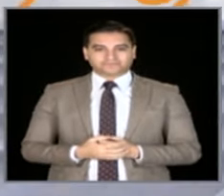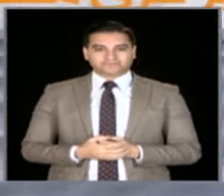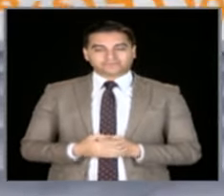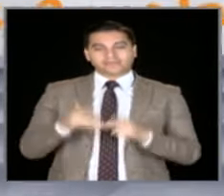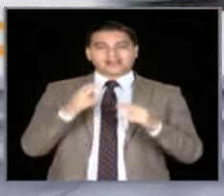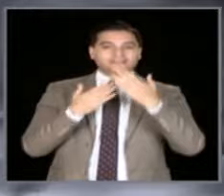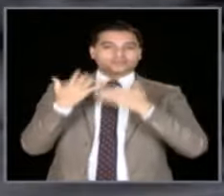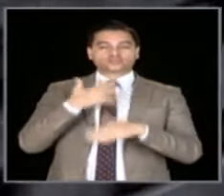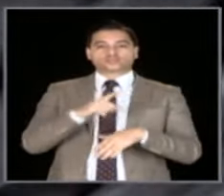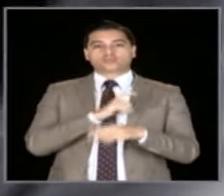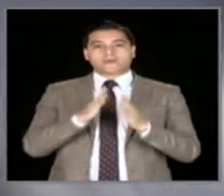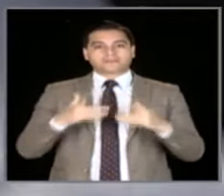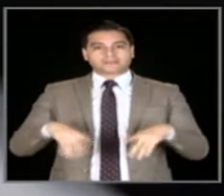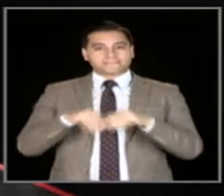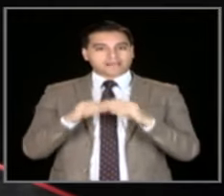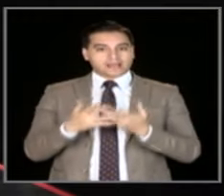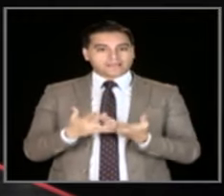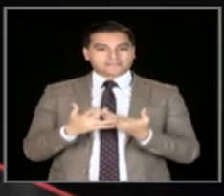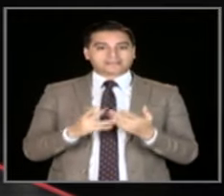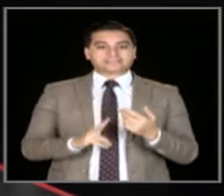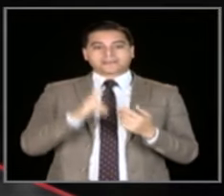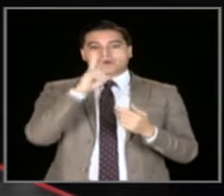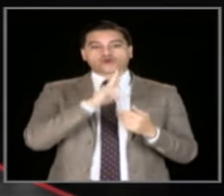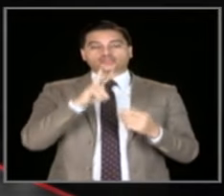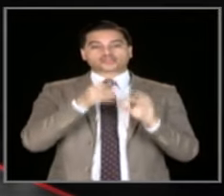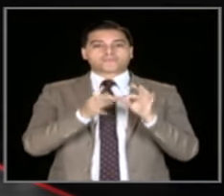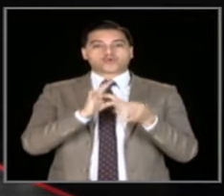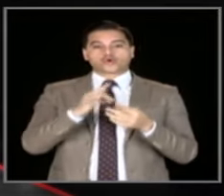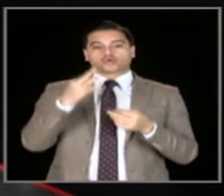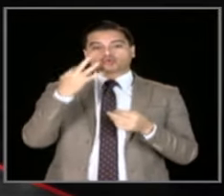في الحلقات اللي فاتت طلاب مصر جمعوا